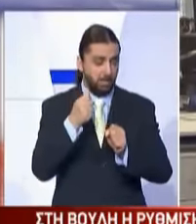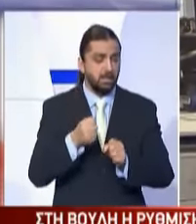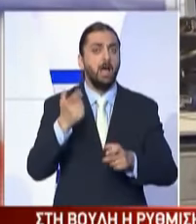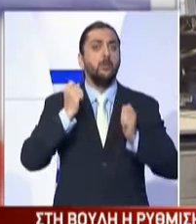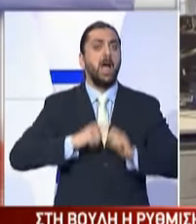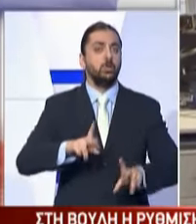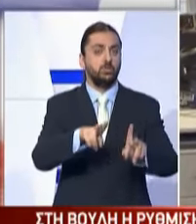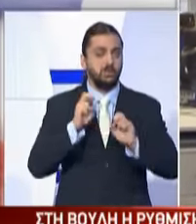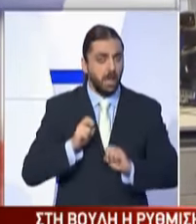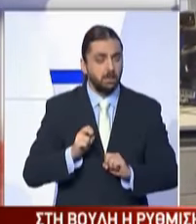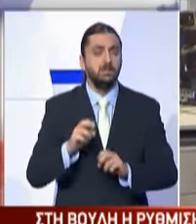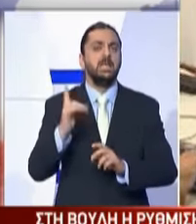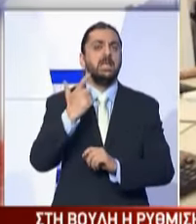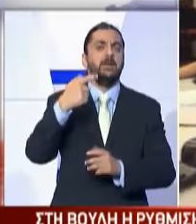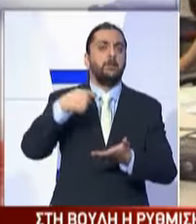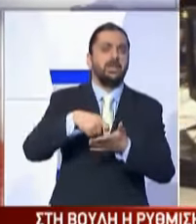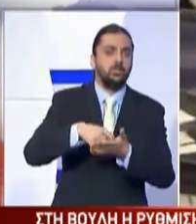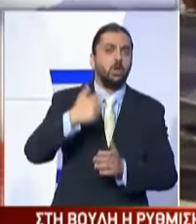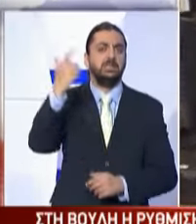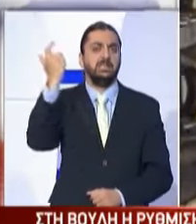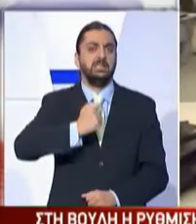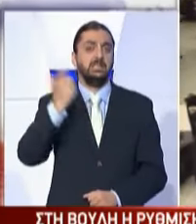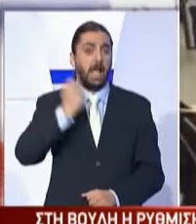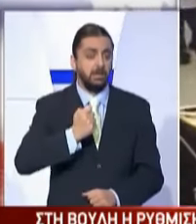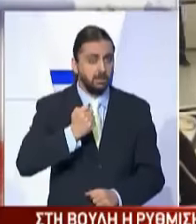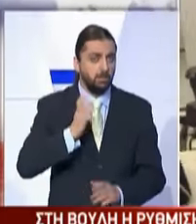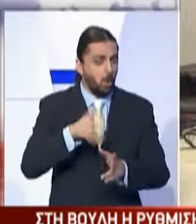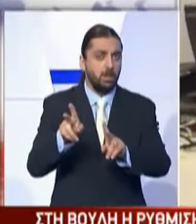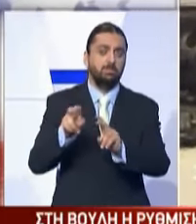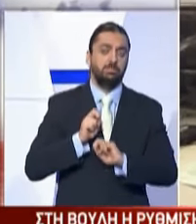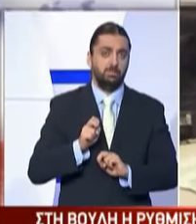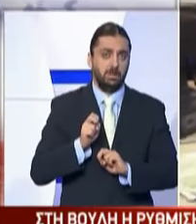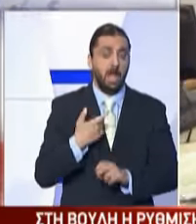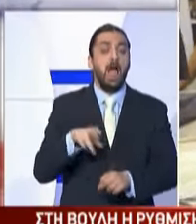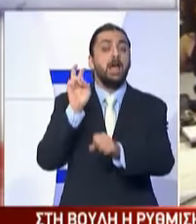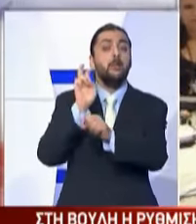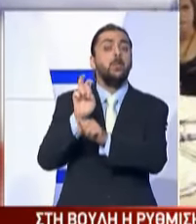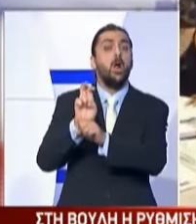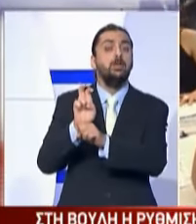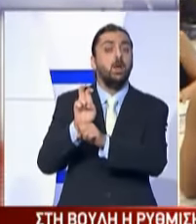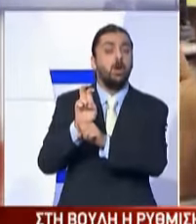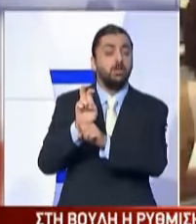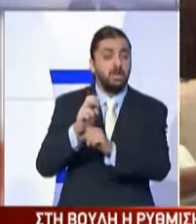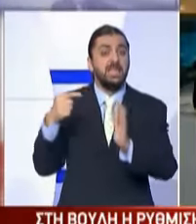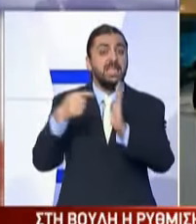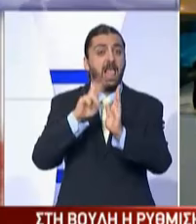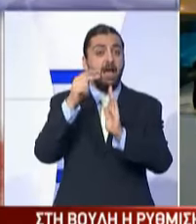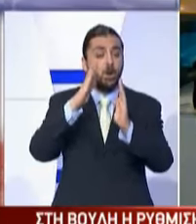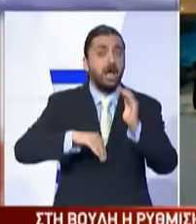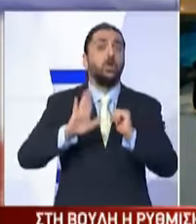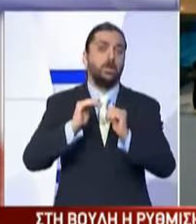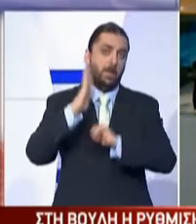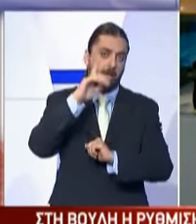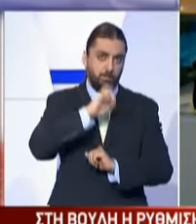ακόμη και αν πρόκειται για μισθούς και συντάξεις, εφόσον φυσικά με βάση την ισχύουσα νομοθεσία το υπόλοιπο που απομένει δεν είναι μικρότερο των 1.000 ευρώ. Η